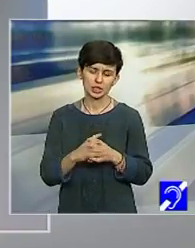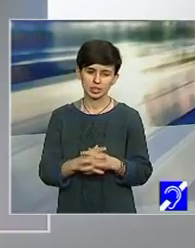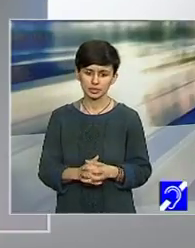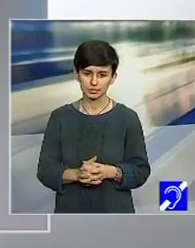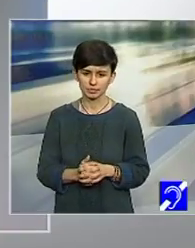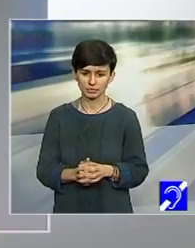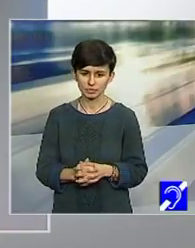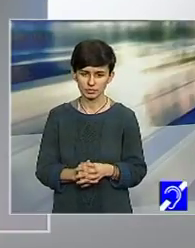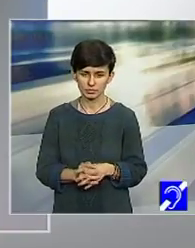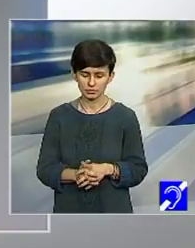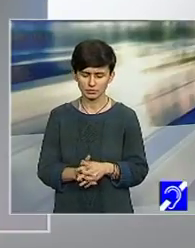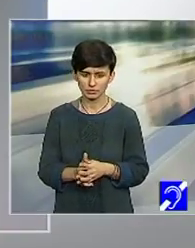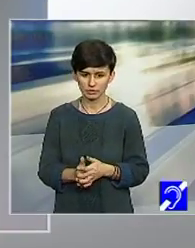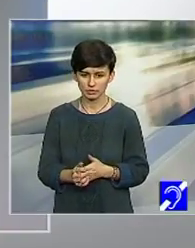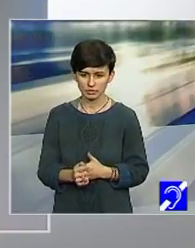de fapt,